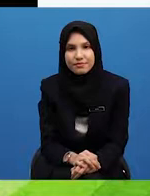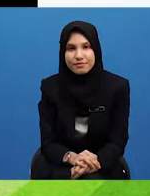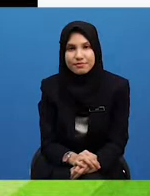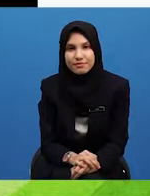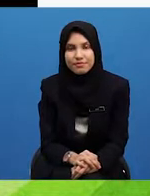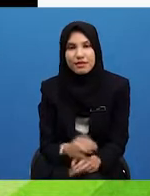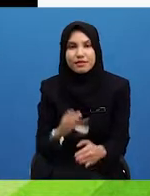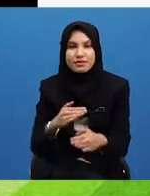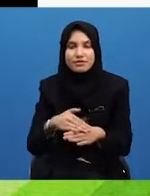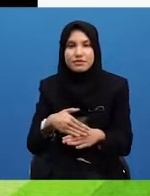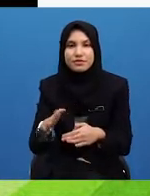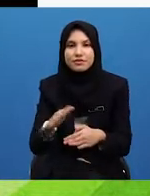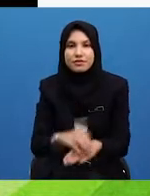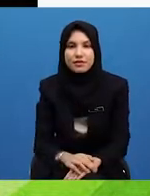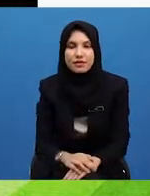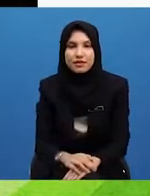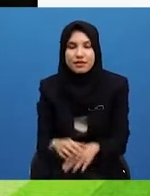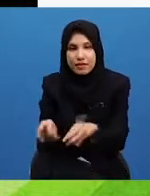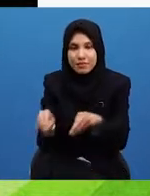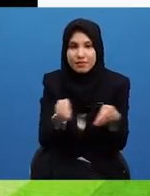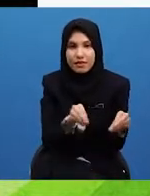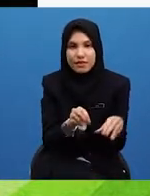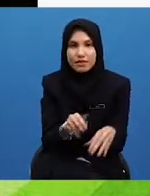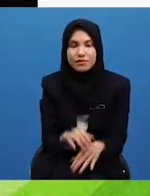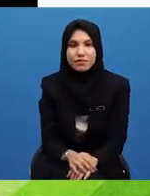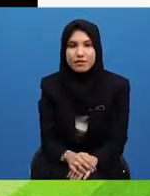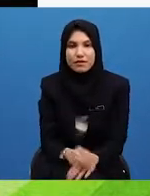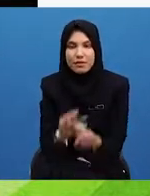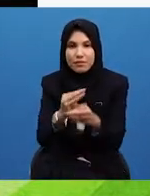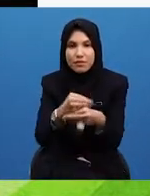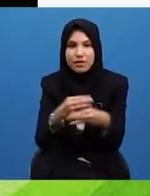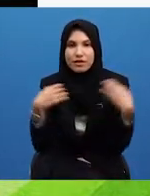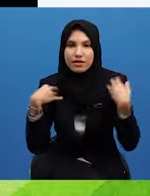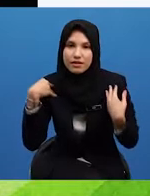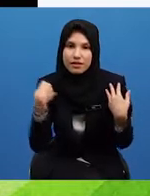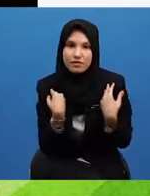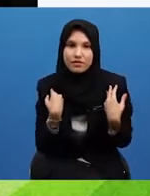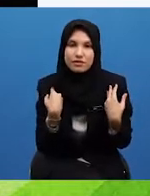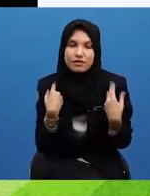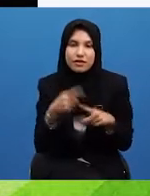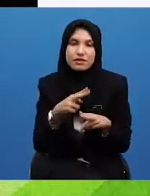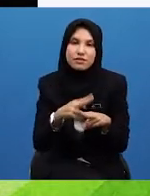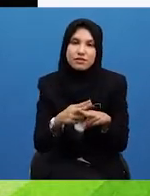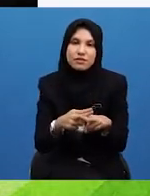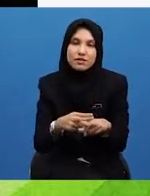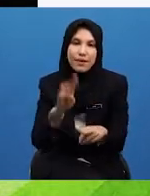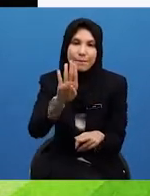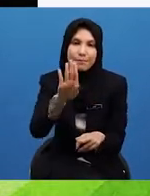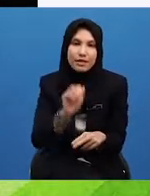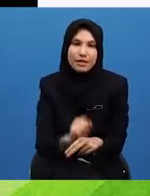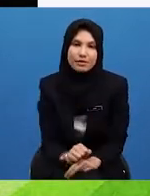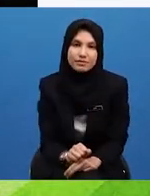seterusnya kita pindahkan pula model hewan itu ke kedudukan b